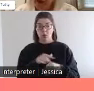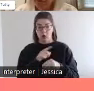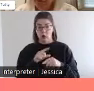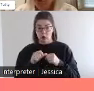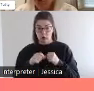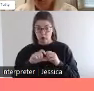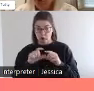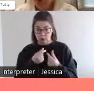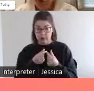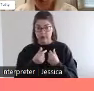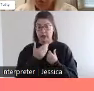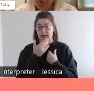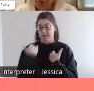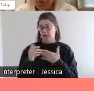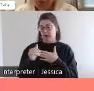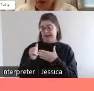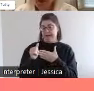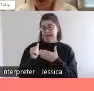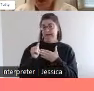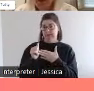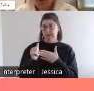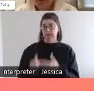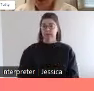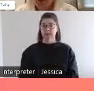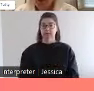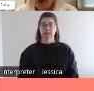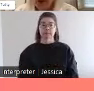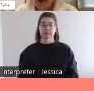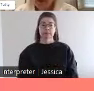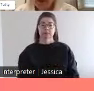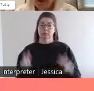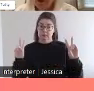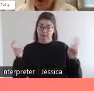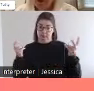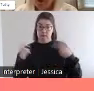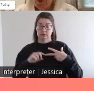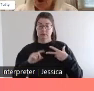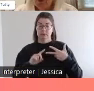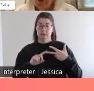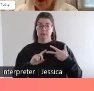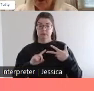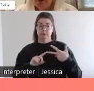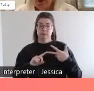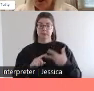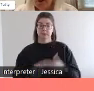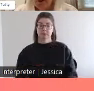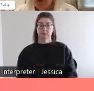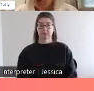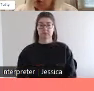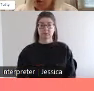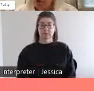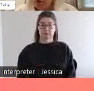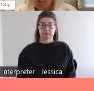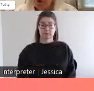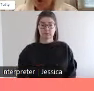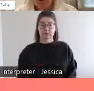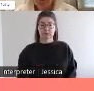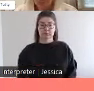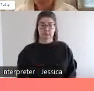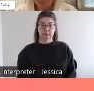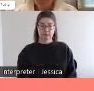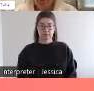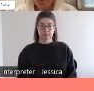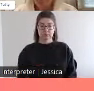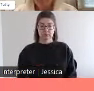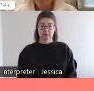liés au processus de groupe, le besoin de groupes plus longs et d'un meilleur leadership de groupe. Voici une citation. Manque de participation régulière de la part d'autres